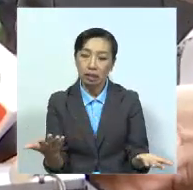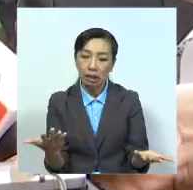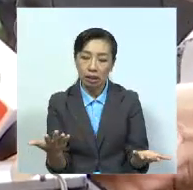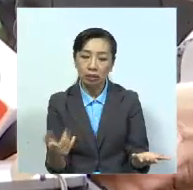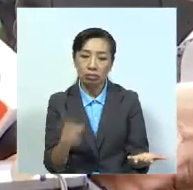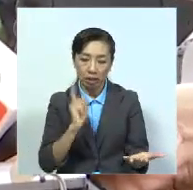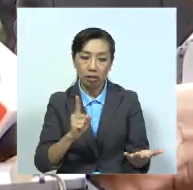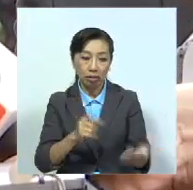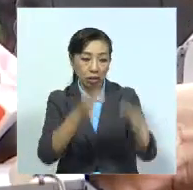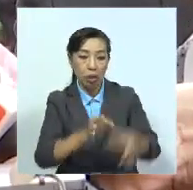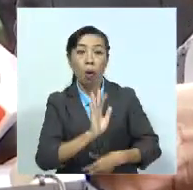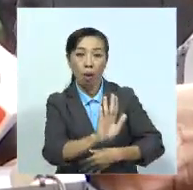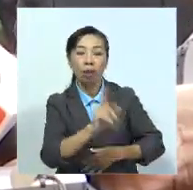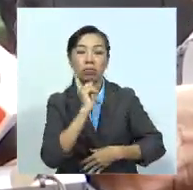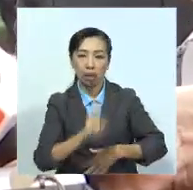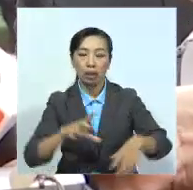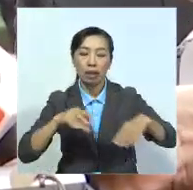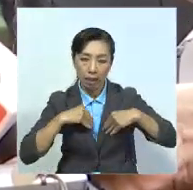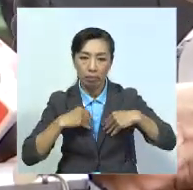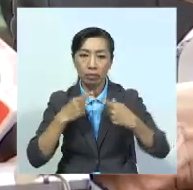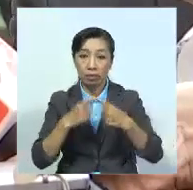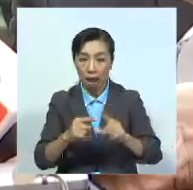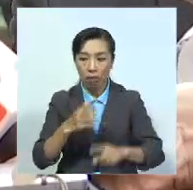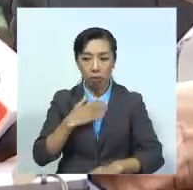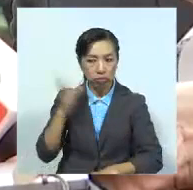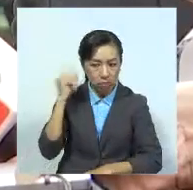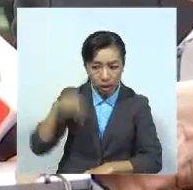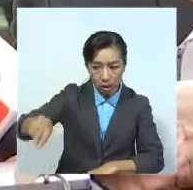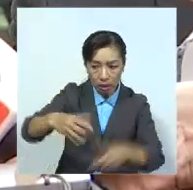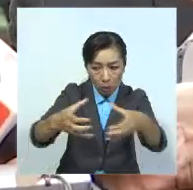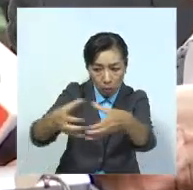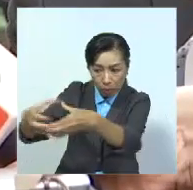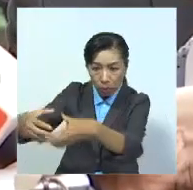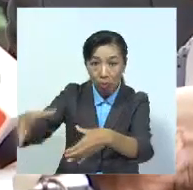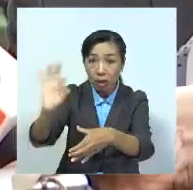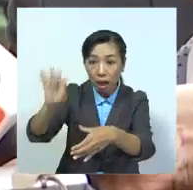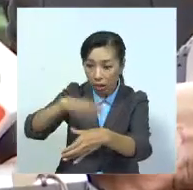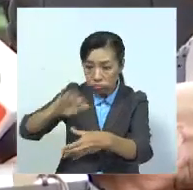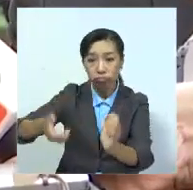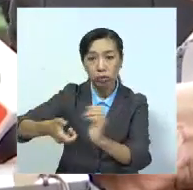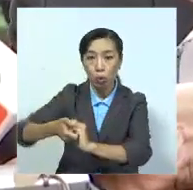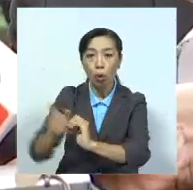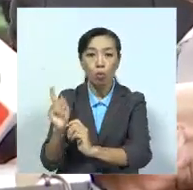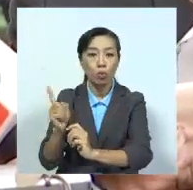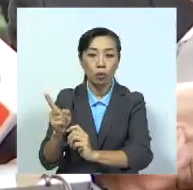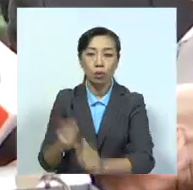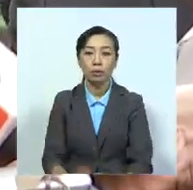ก็ต้องเคารพการตัดสินใจนะครับแต่ทราบมาว่าส่วนใหญ่ยังทำงานร่วมกันอยู่นะครับ